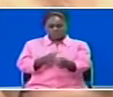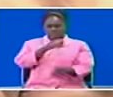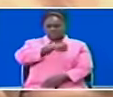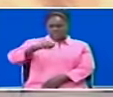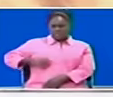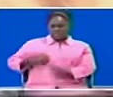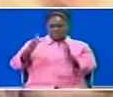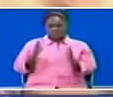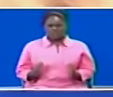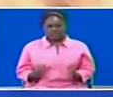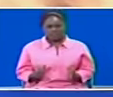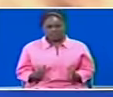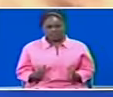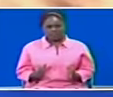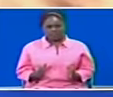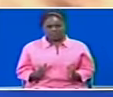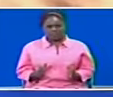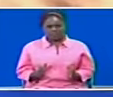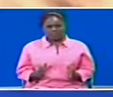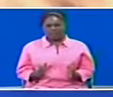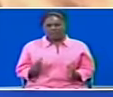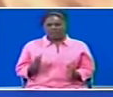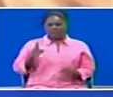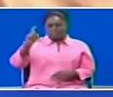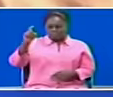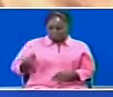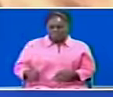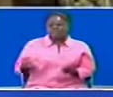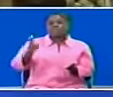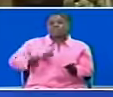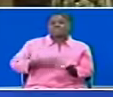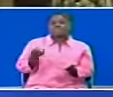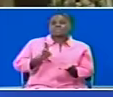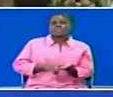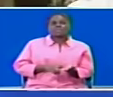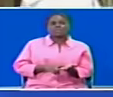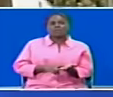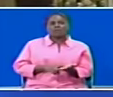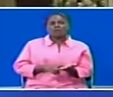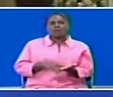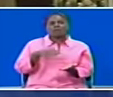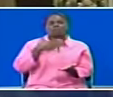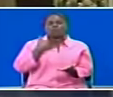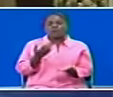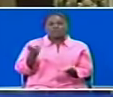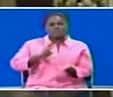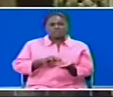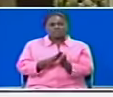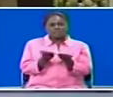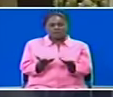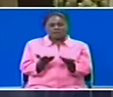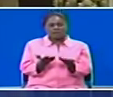wa West Pokot John Lunyangapuo, asisitiza kuwa hawana budi ila kujisajili. Tunataka register ya IEBC iwe